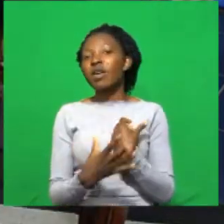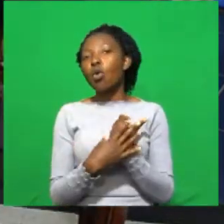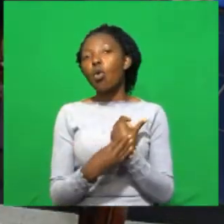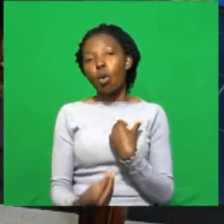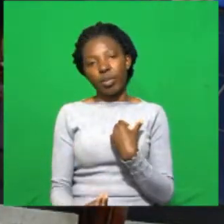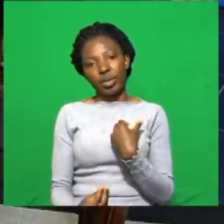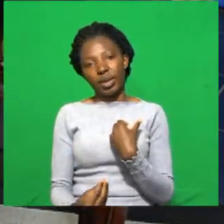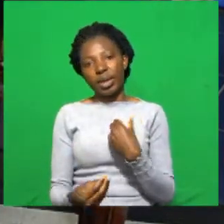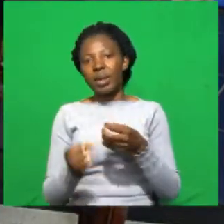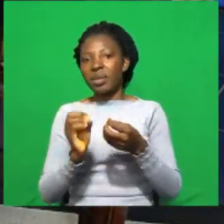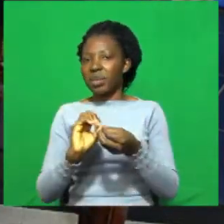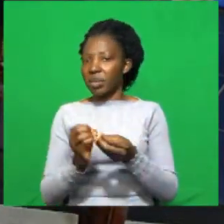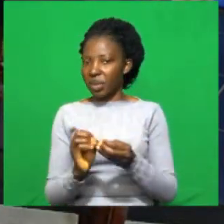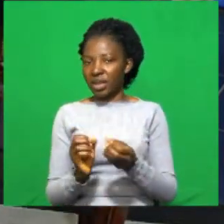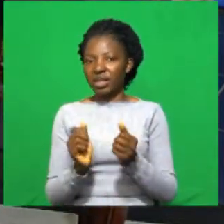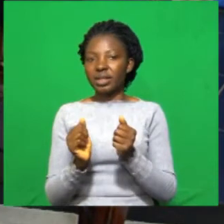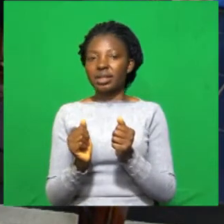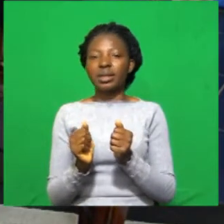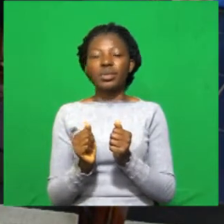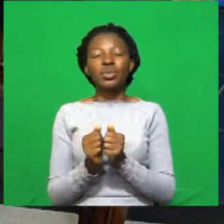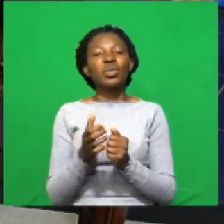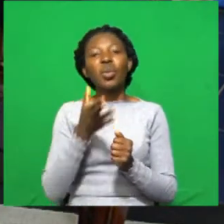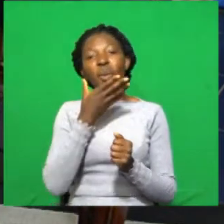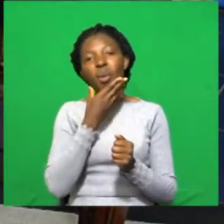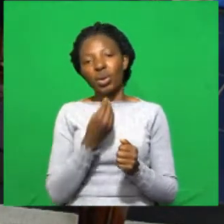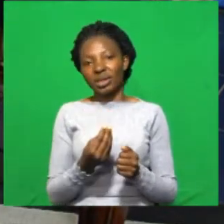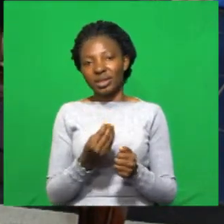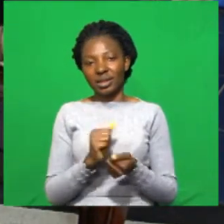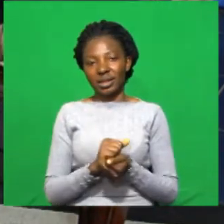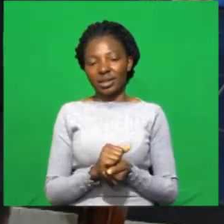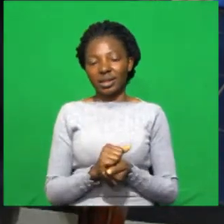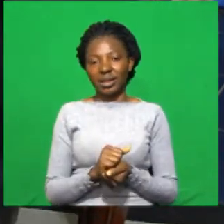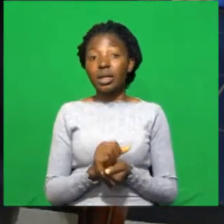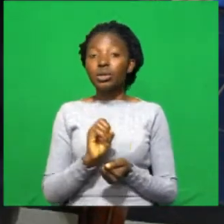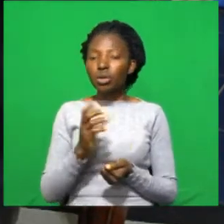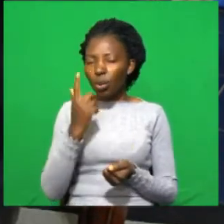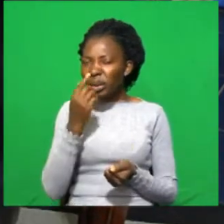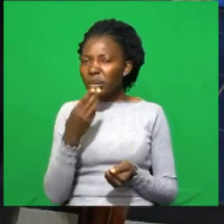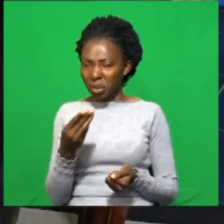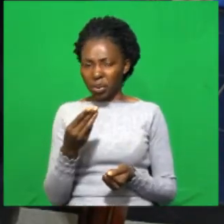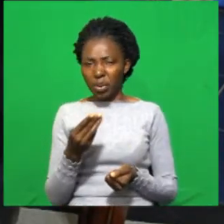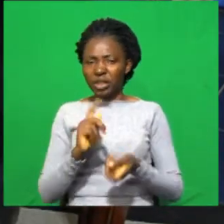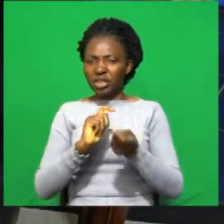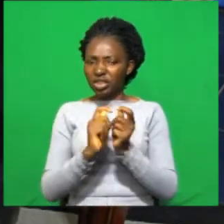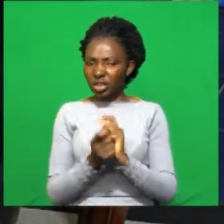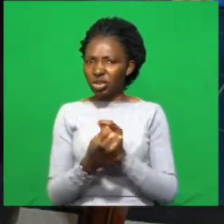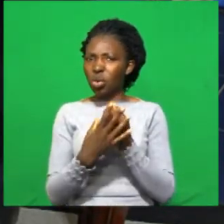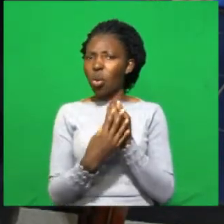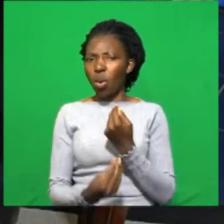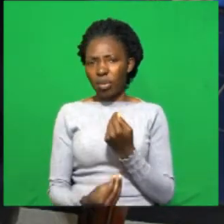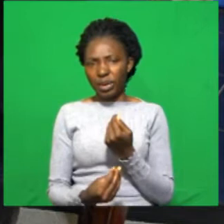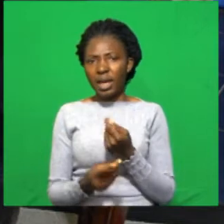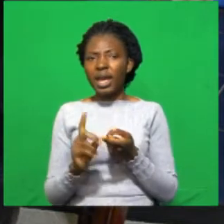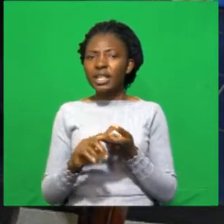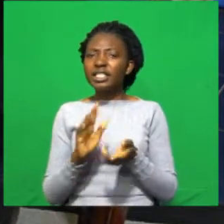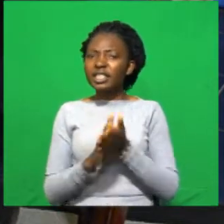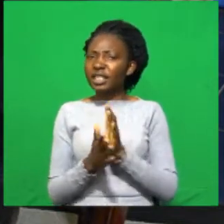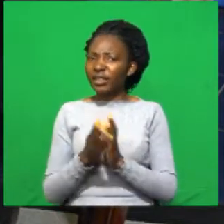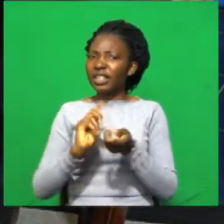pasi ndo paive nekopi. Saka vanhu kana vakachinja kopi vasina